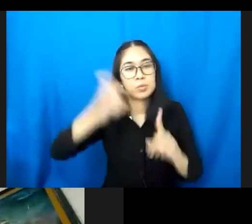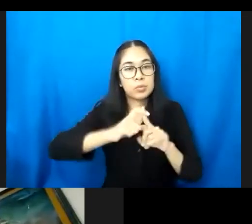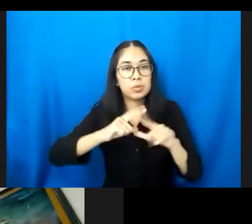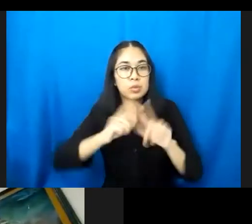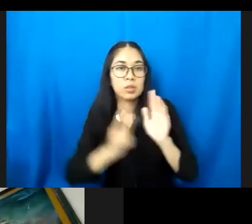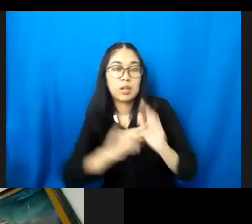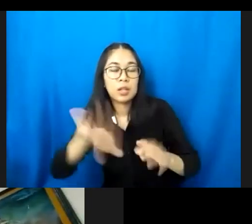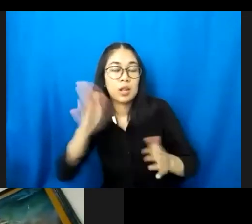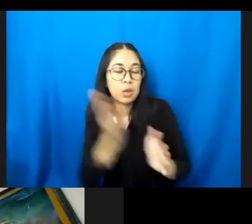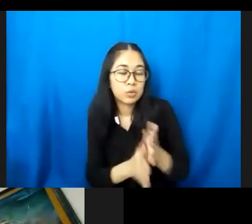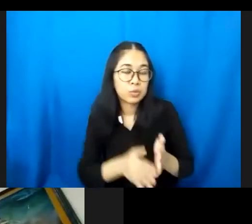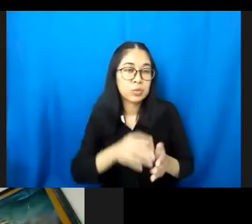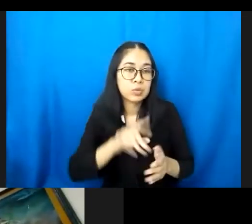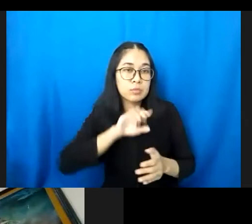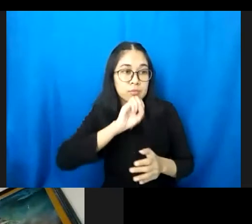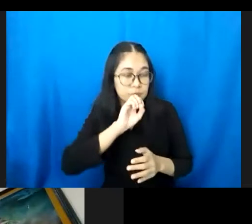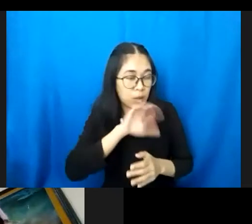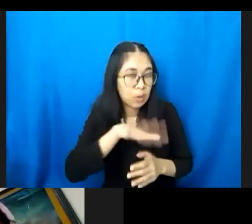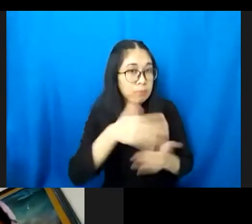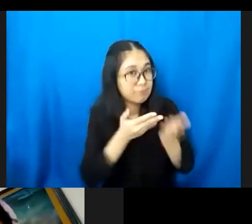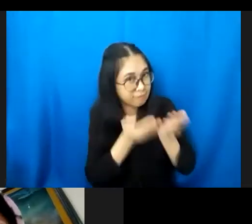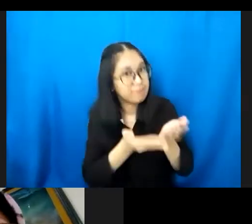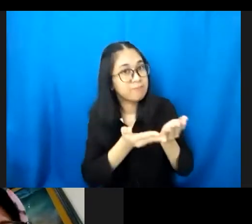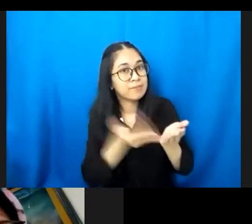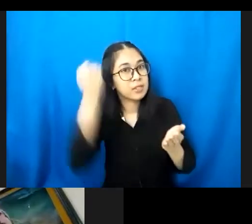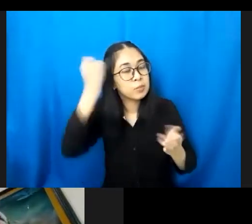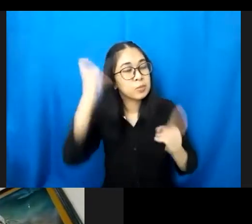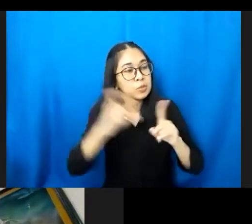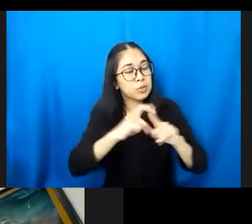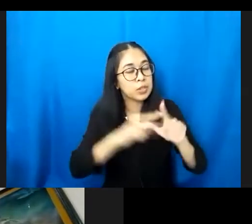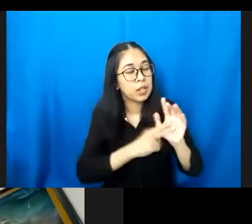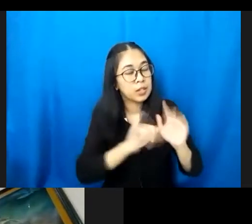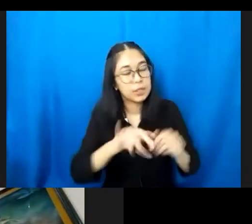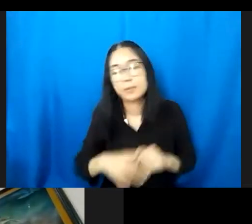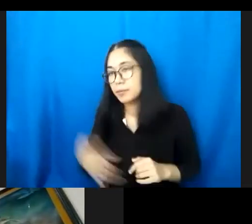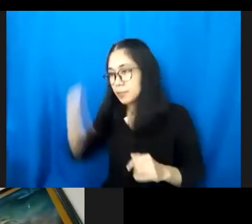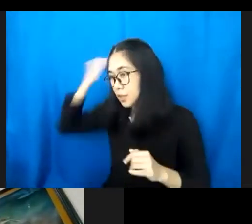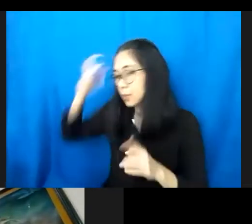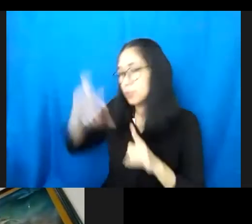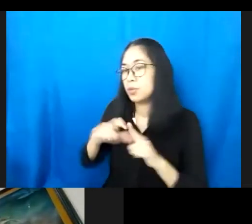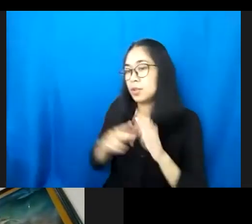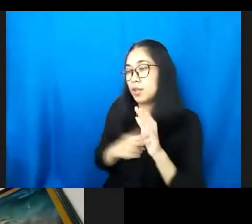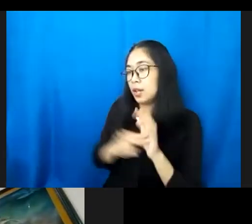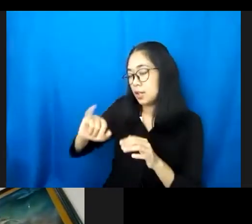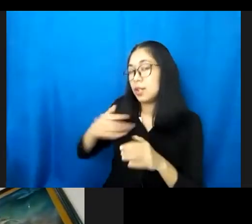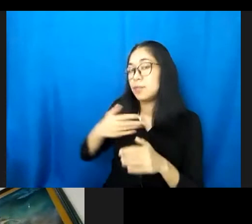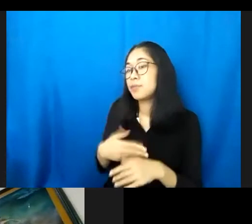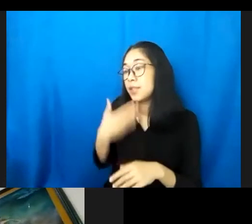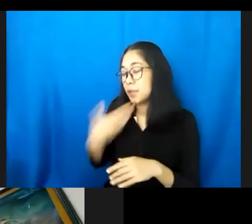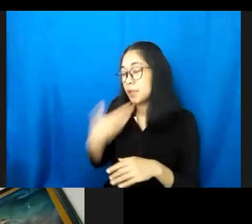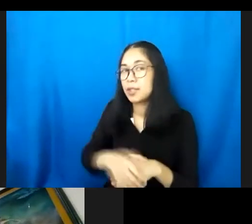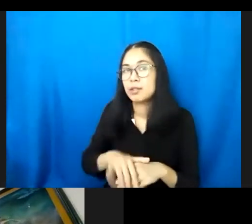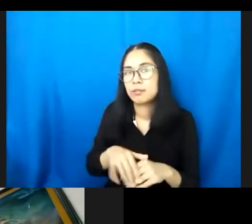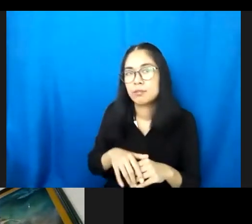bisa langsung memberikan tanggapannya, Bu. Silahkan Ibu Dani. Baik, terima kasih. Jadi pertanyaan